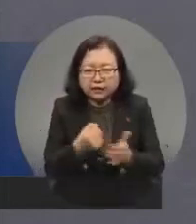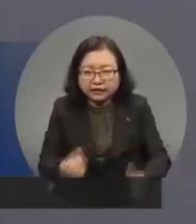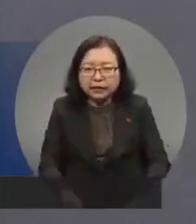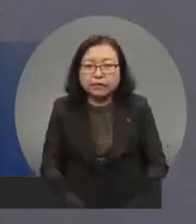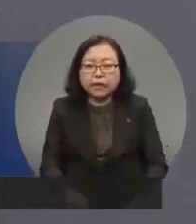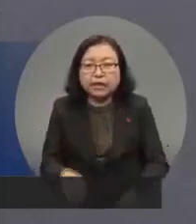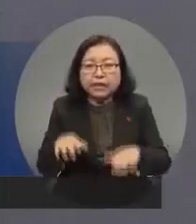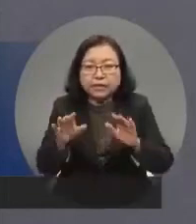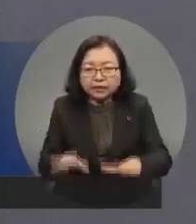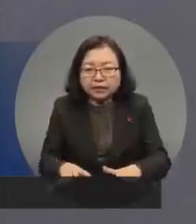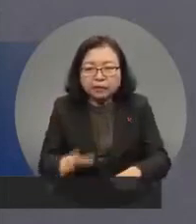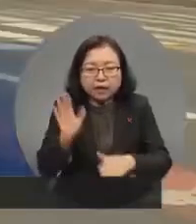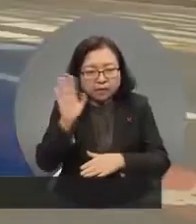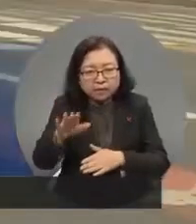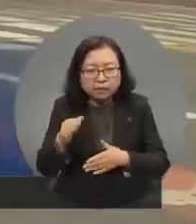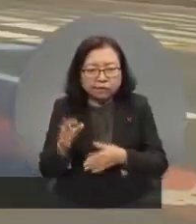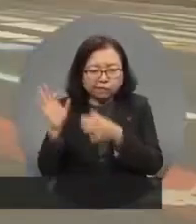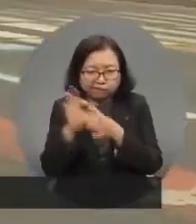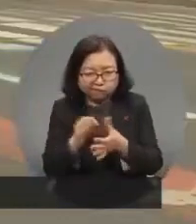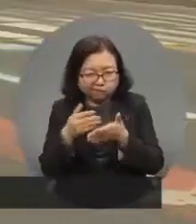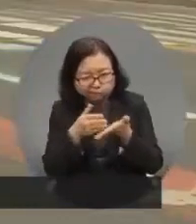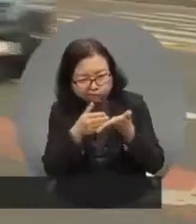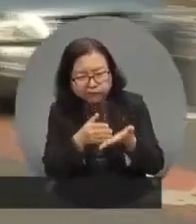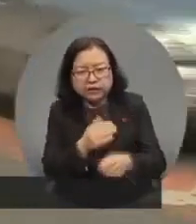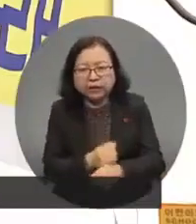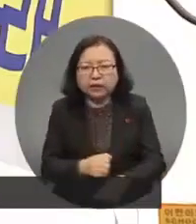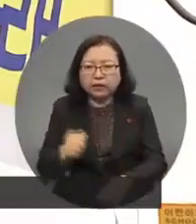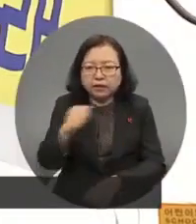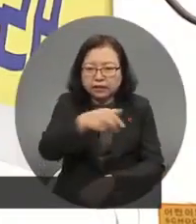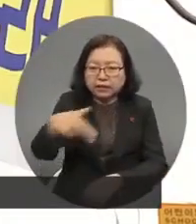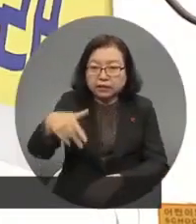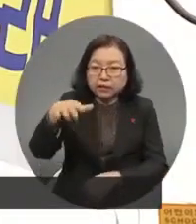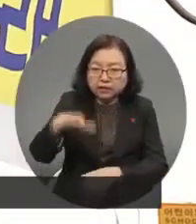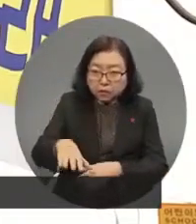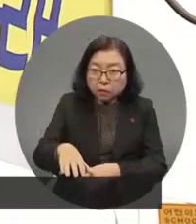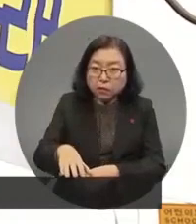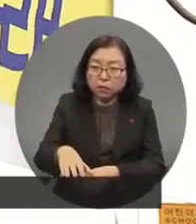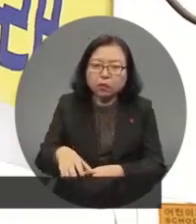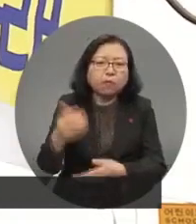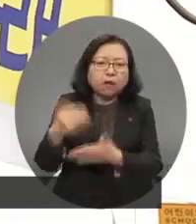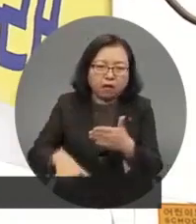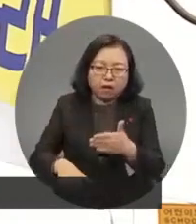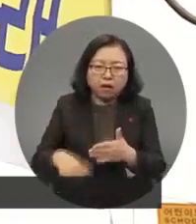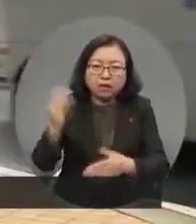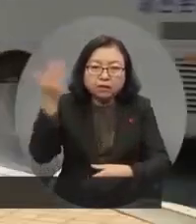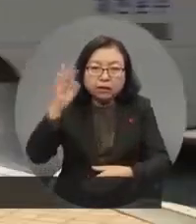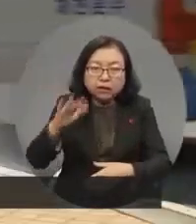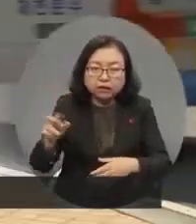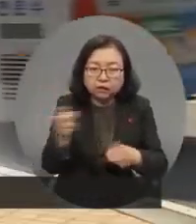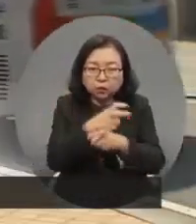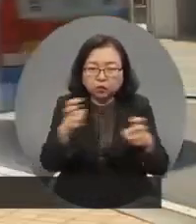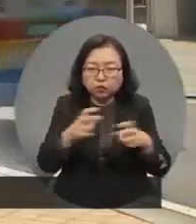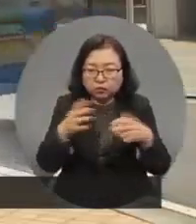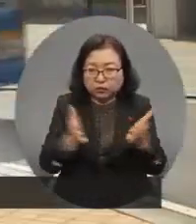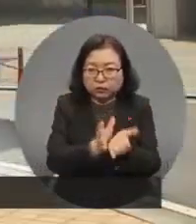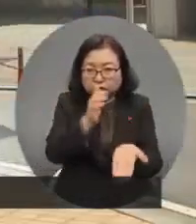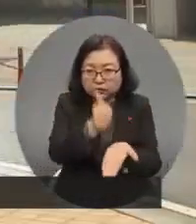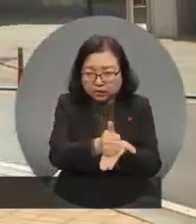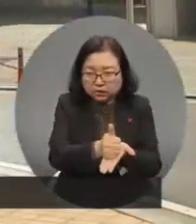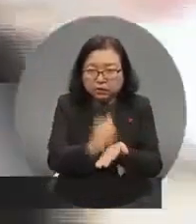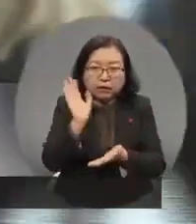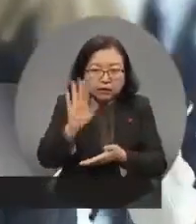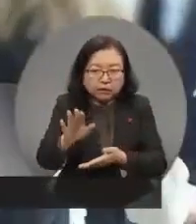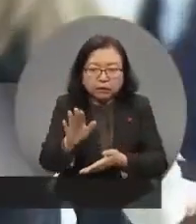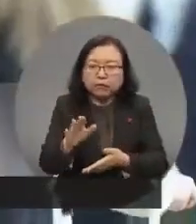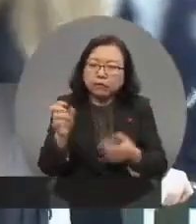저희는 요구를 할 겁니다. 제천역 경유도 빠졌는데 최근 국토부 장관이 설계 과정에서 방안을